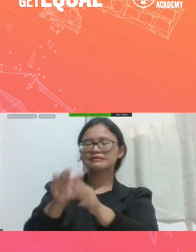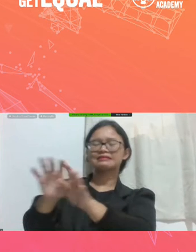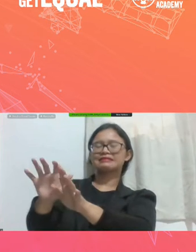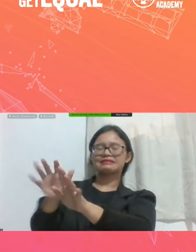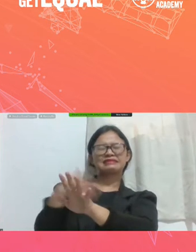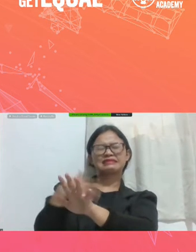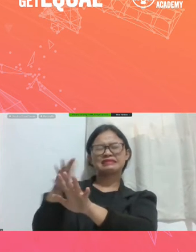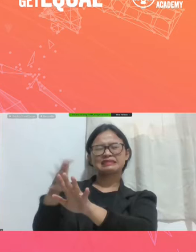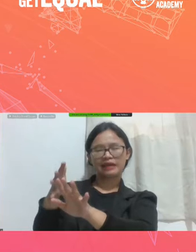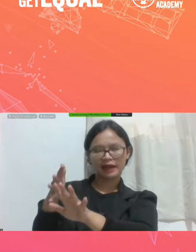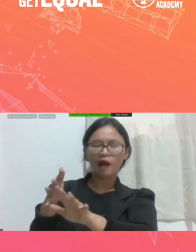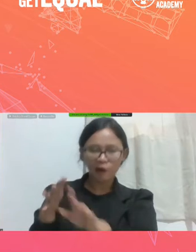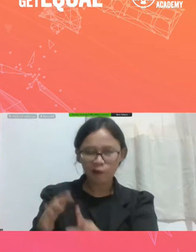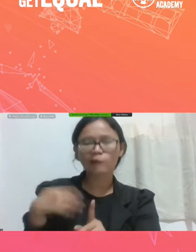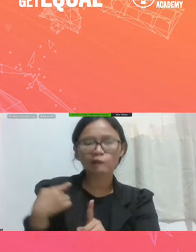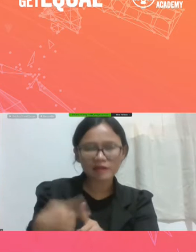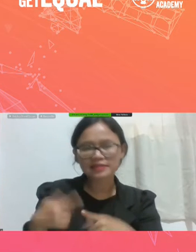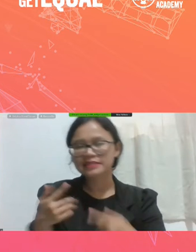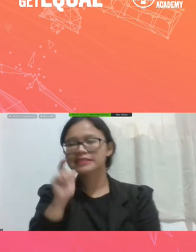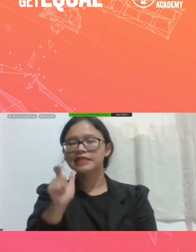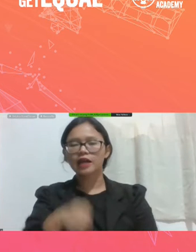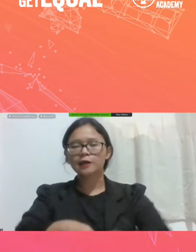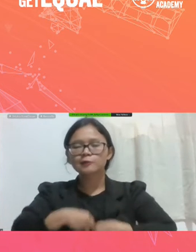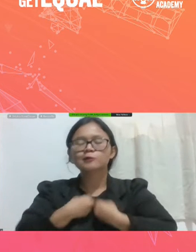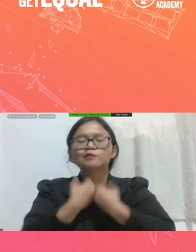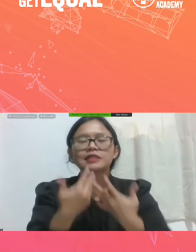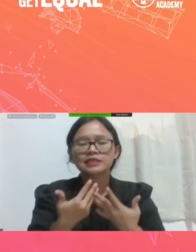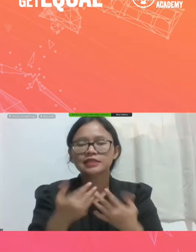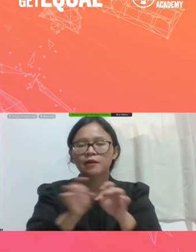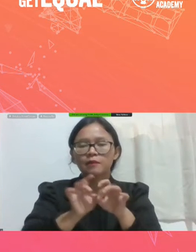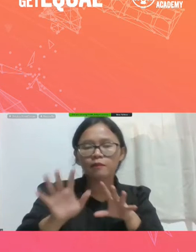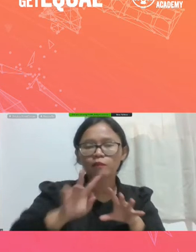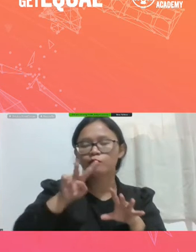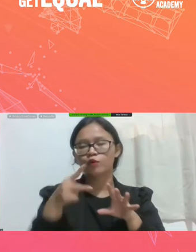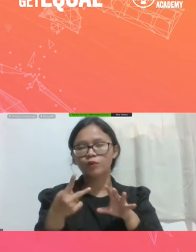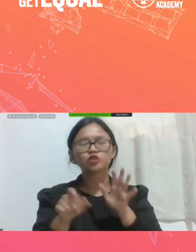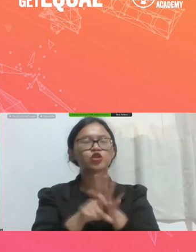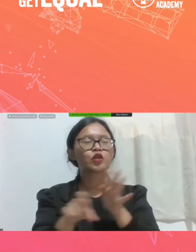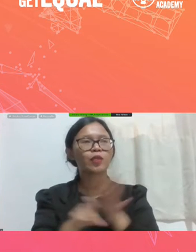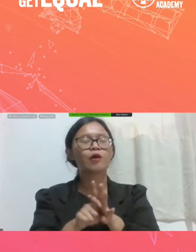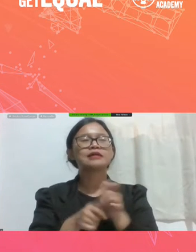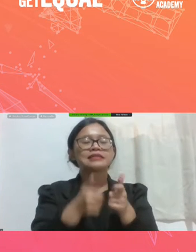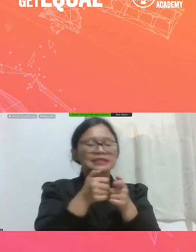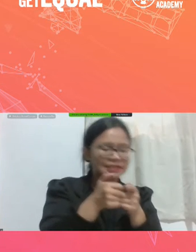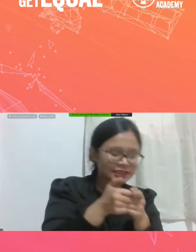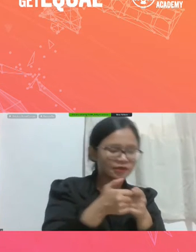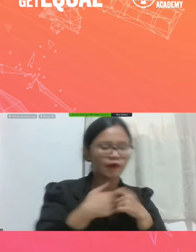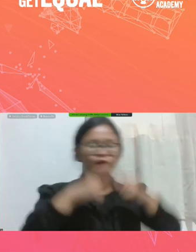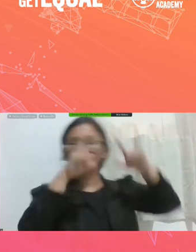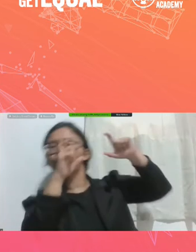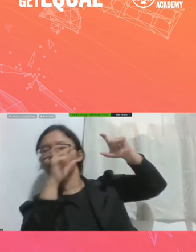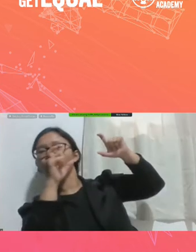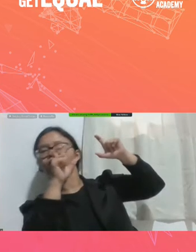yang mengubah cara dia mengekspresikan diri, mungkin diubah cara ngomongnya atau pakaiannya atau bajunya atau fotonya gitu. Ada